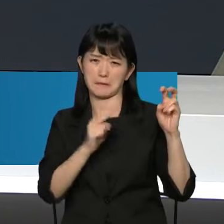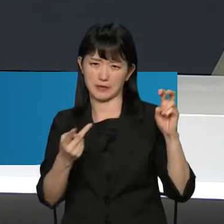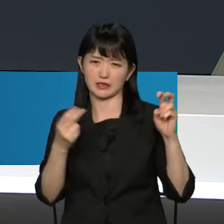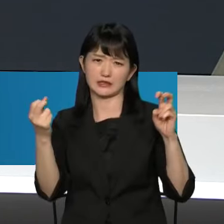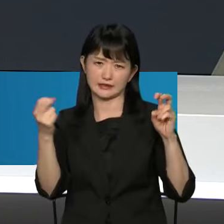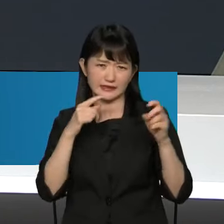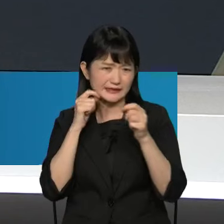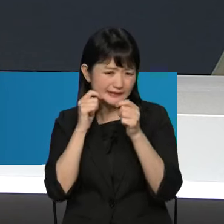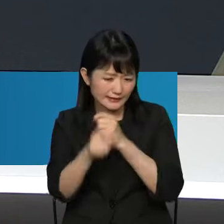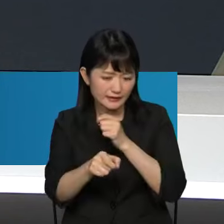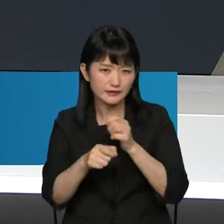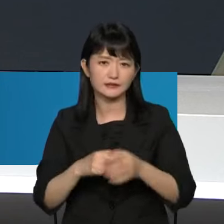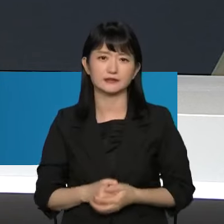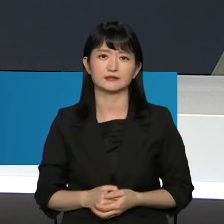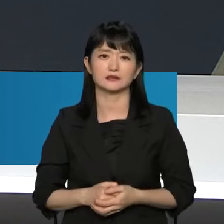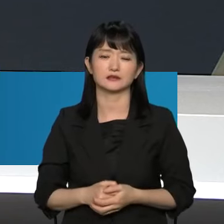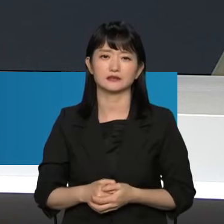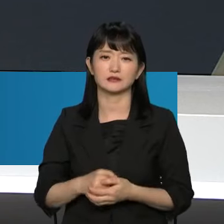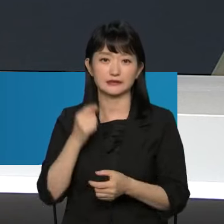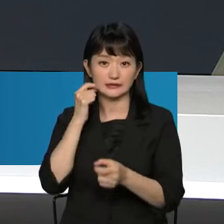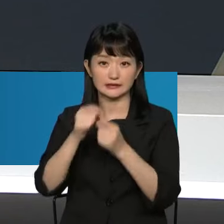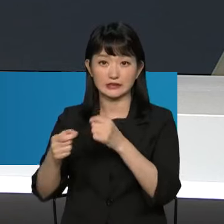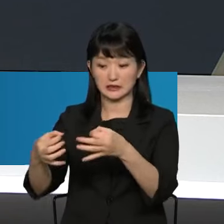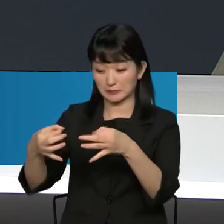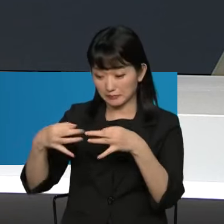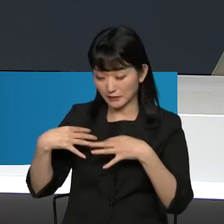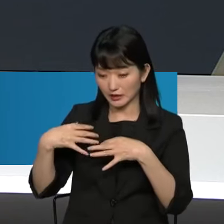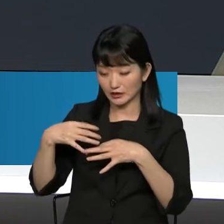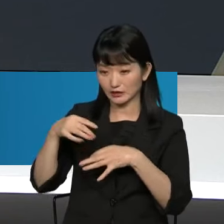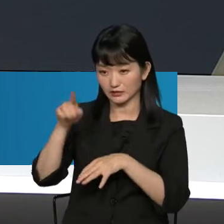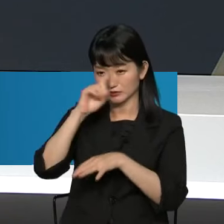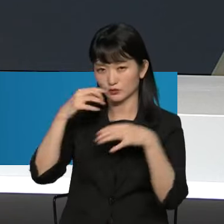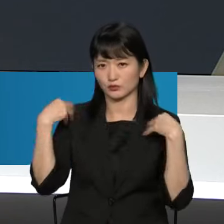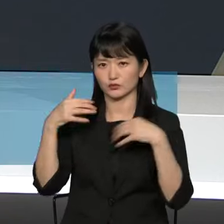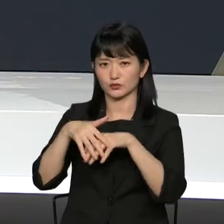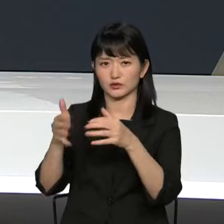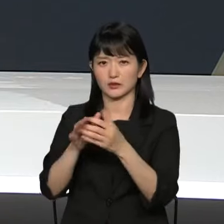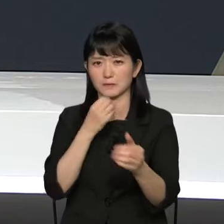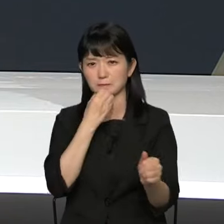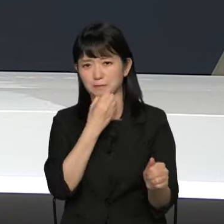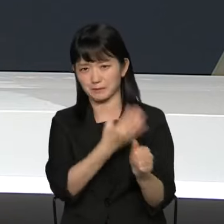다시 나타났습니다. 사칭당한 정부기관은 고발하겠다고 했습니다. 정혜성 기자입니다.